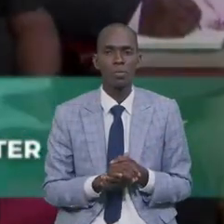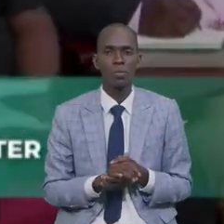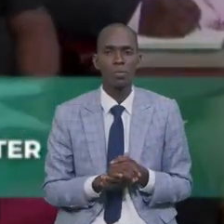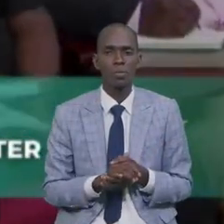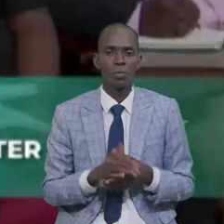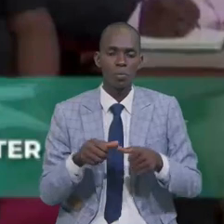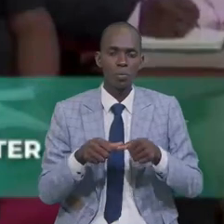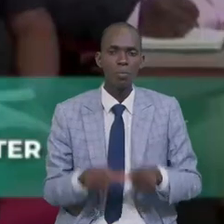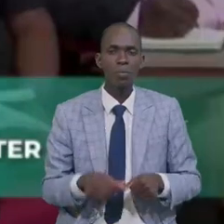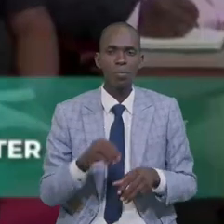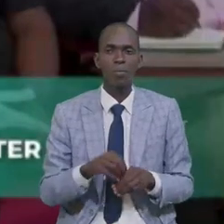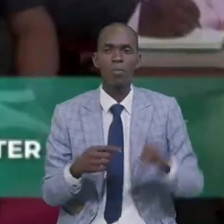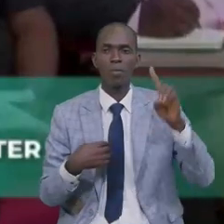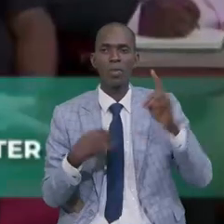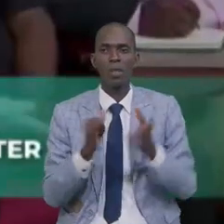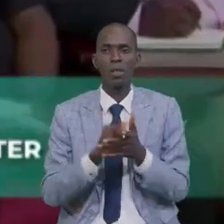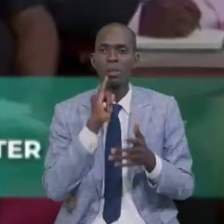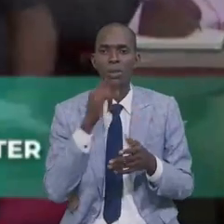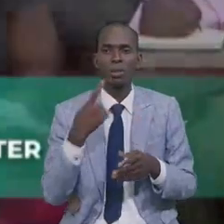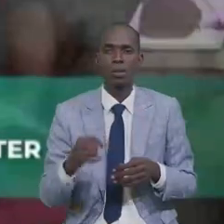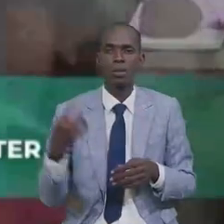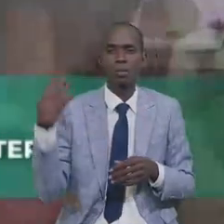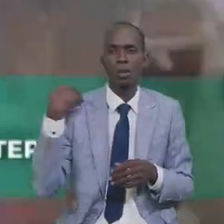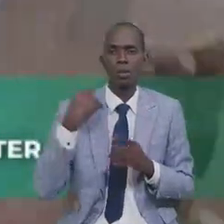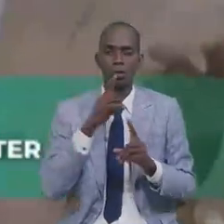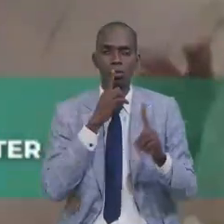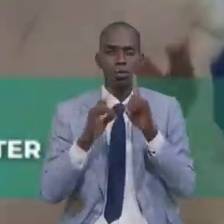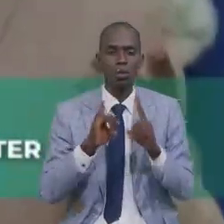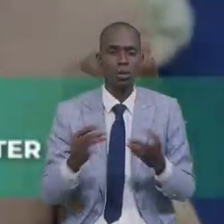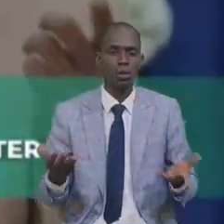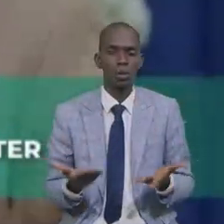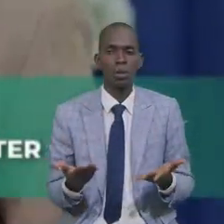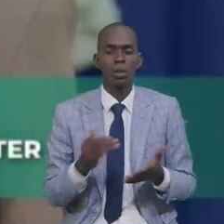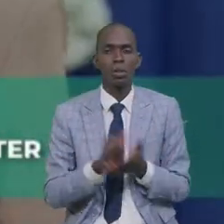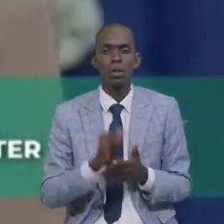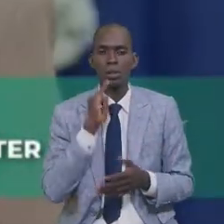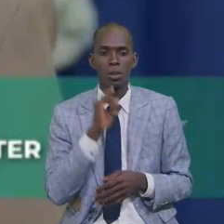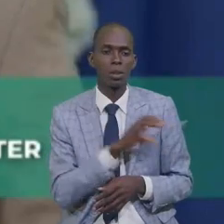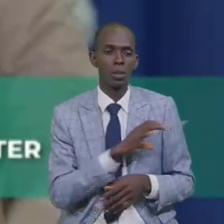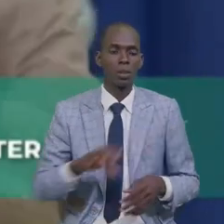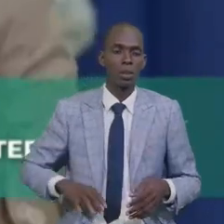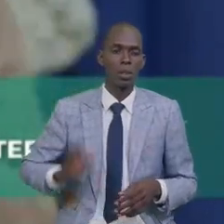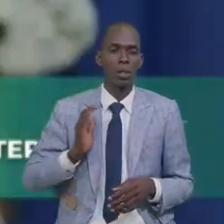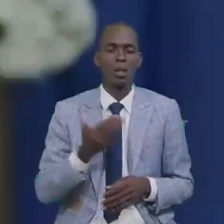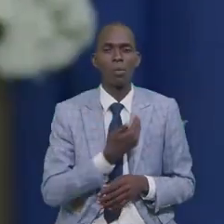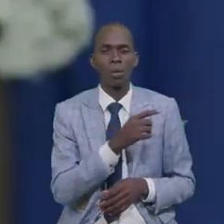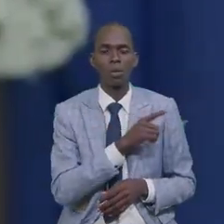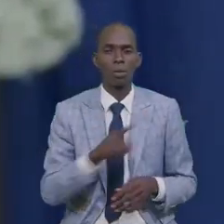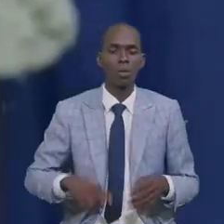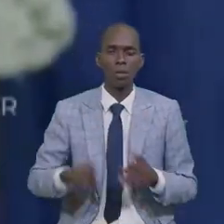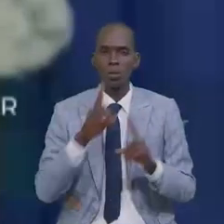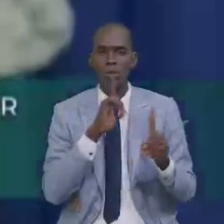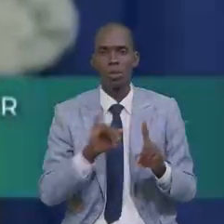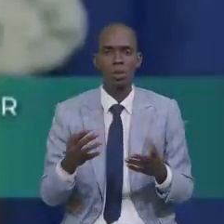4, demeurez en moi. C'est notre maître qui parle, c'est le Messie qui parle, Christ, notre Seigneur et Sauveur